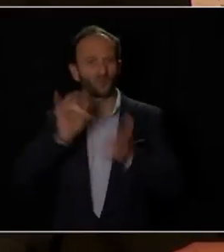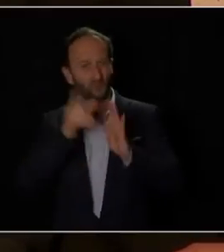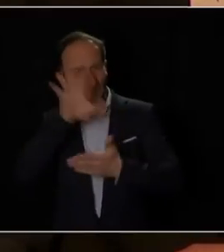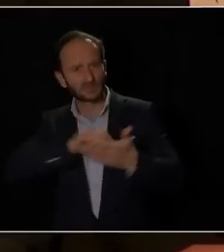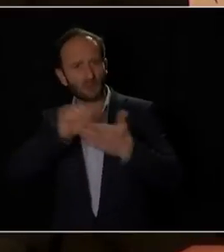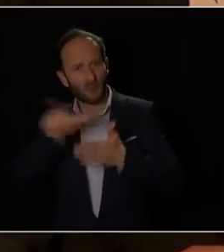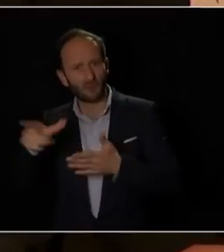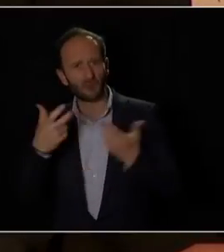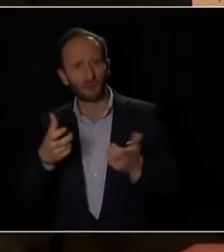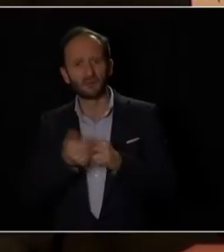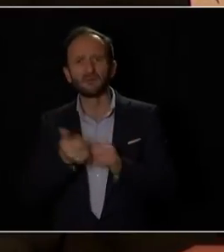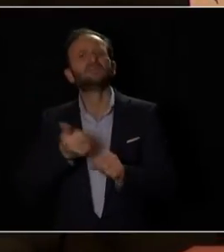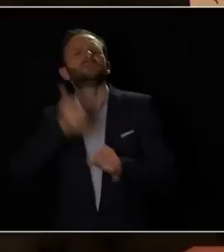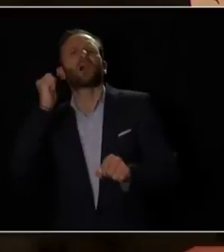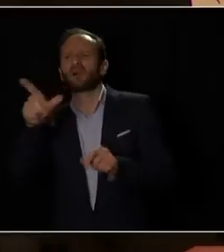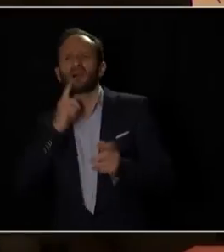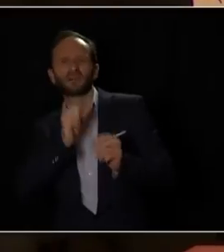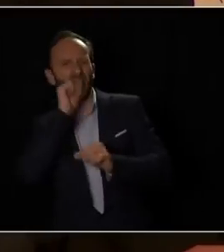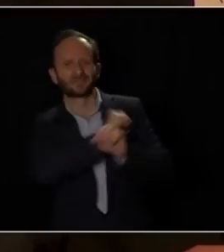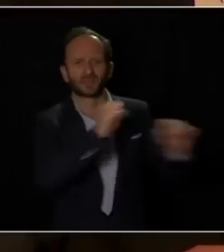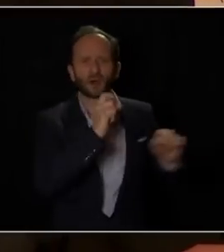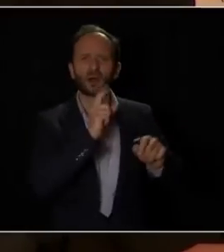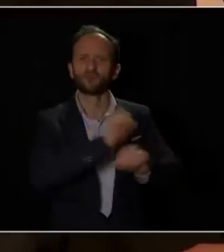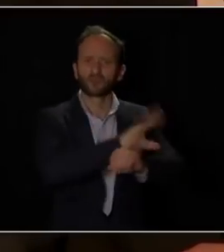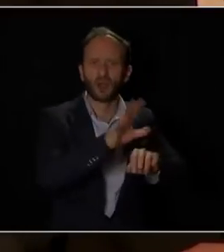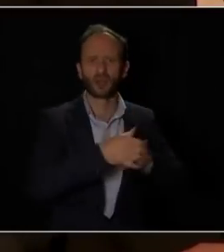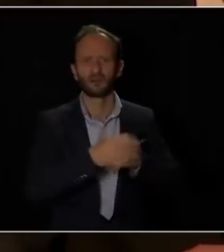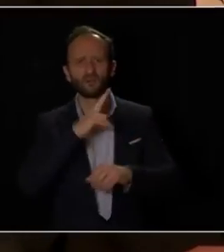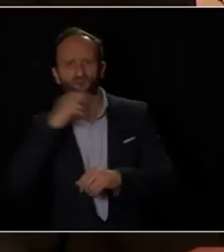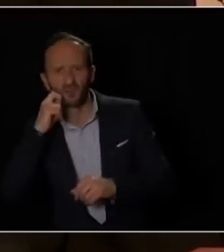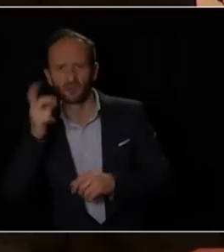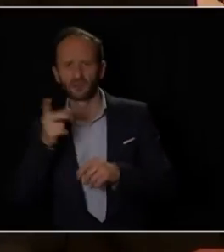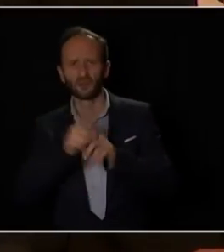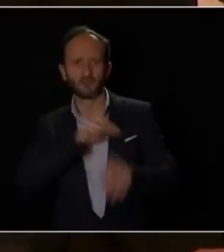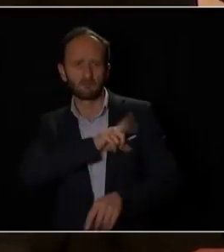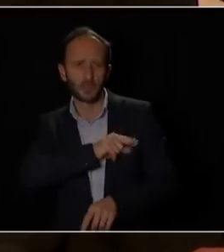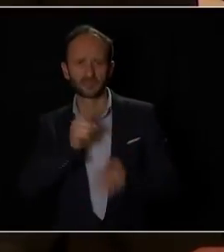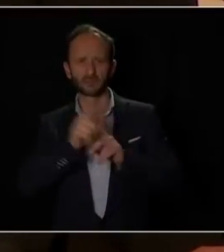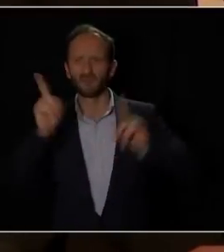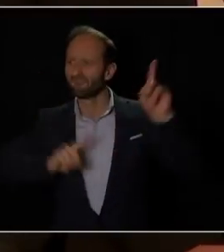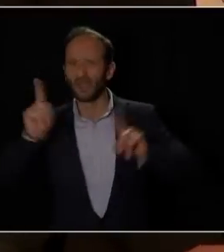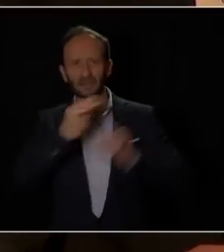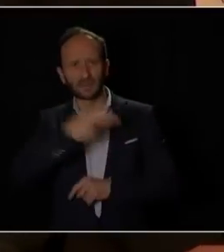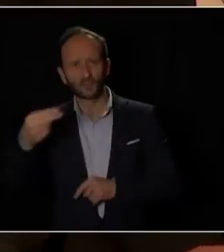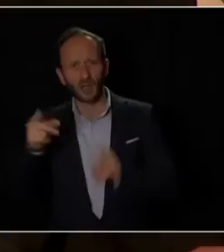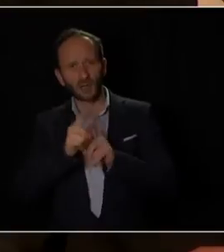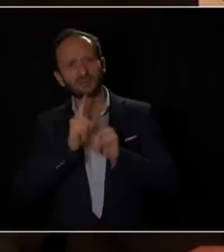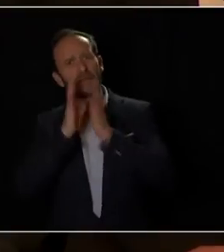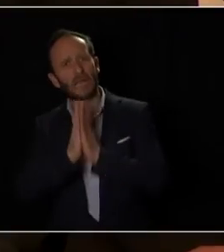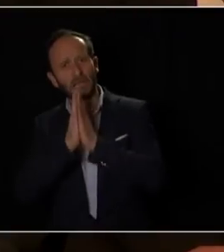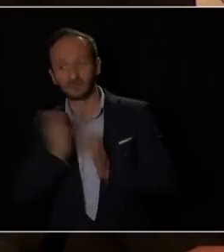tous nos symboles. Hier, la presse, les juifs, la police, la fête nationale et l'Église.